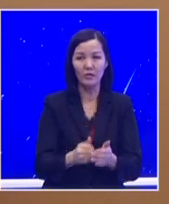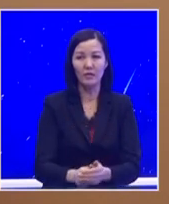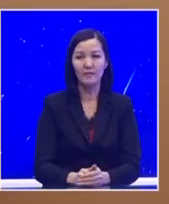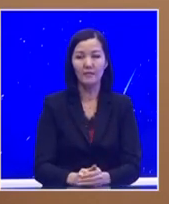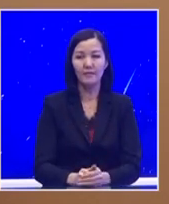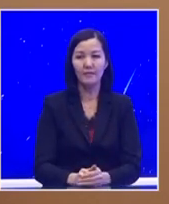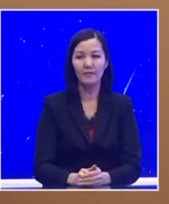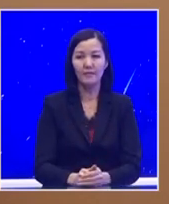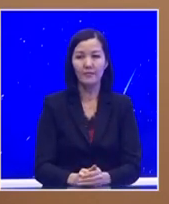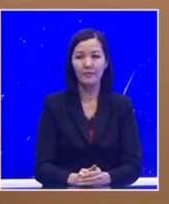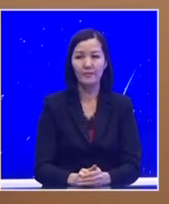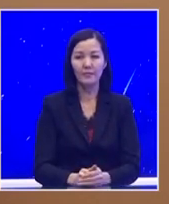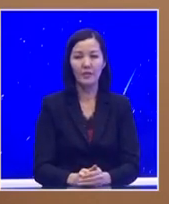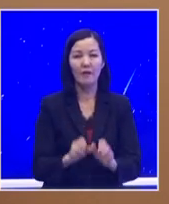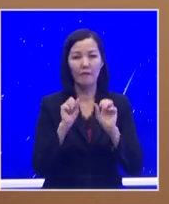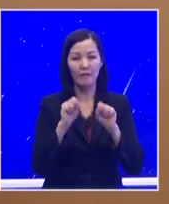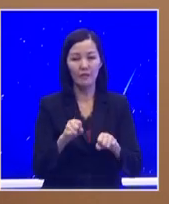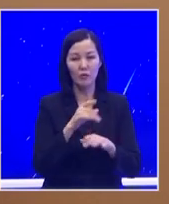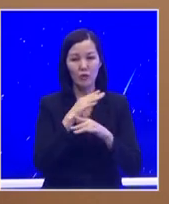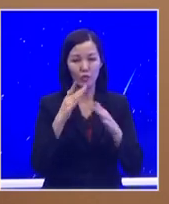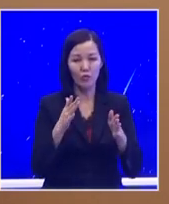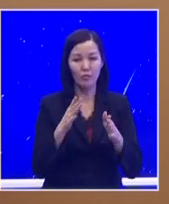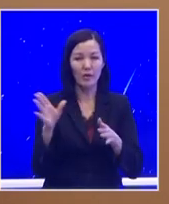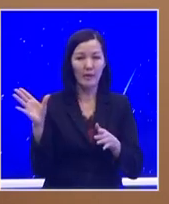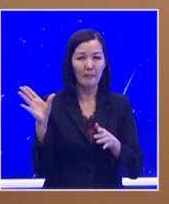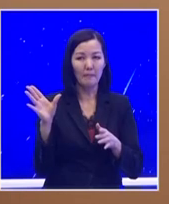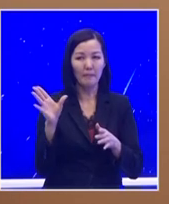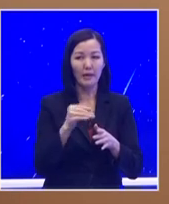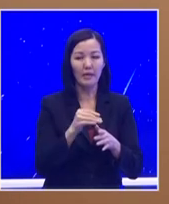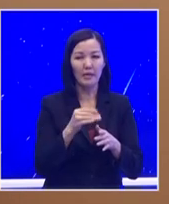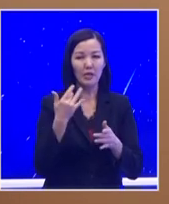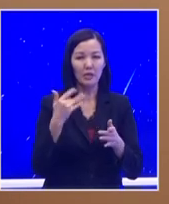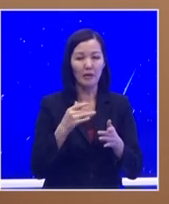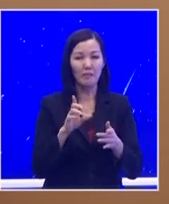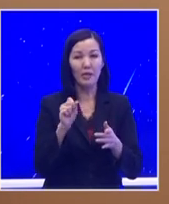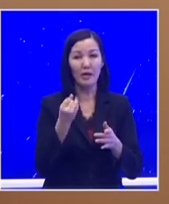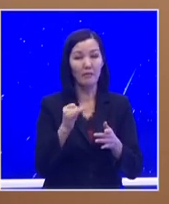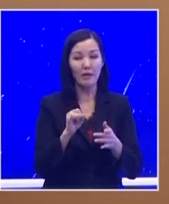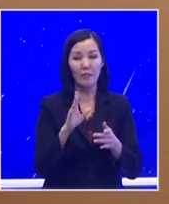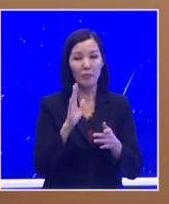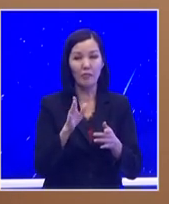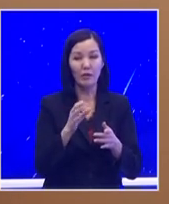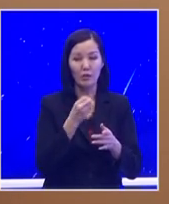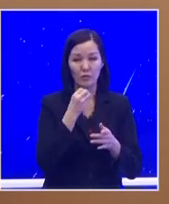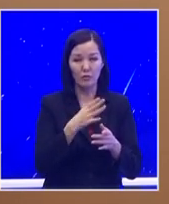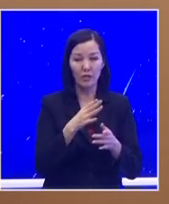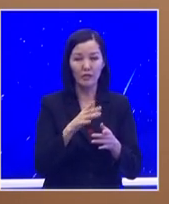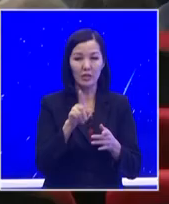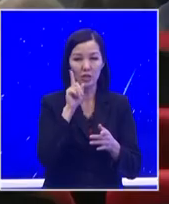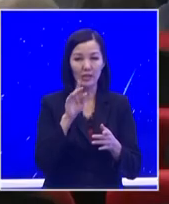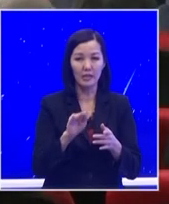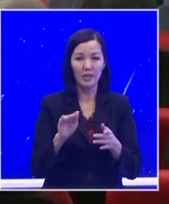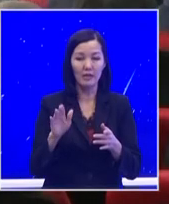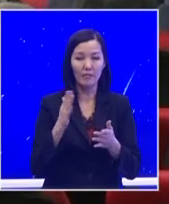аламыз. Жастардың мүмкіндігі көп, өзі бәрі әрине Жамбыл болып кетпес, бәрі Абай болып кетпес, бірақ жақсы келе жатқан жастар бар